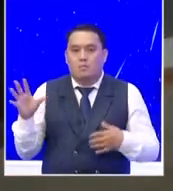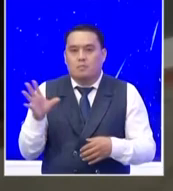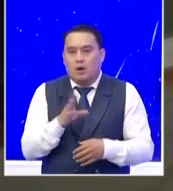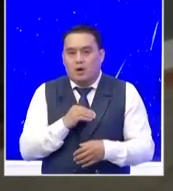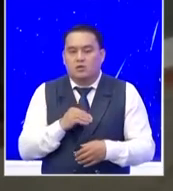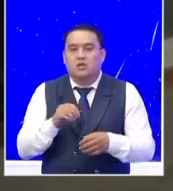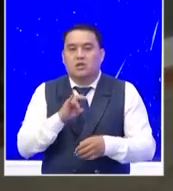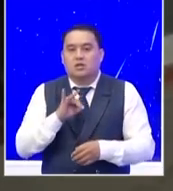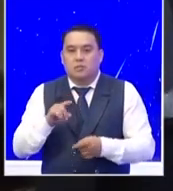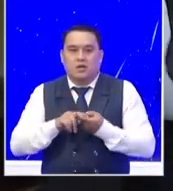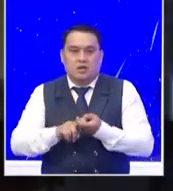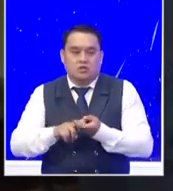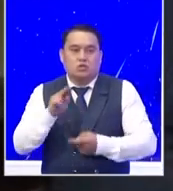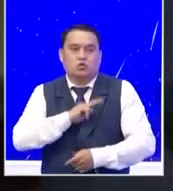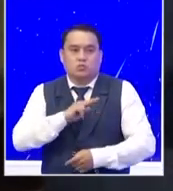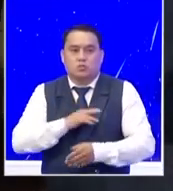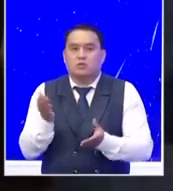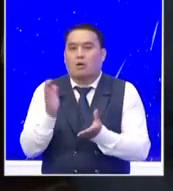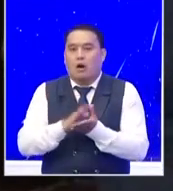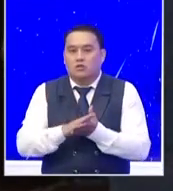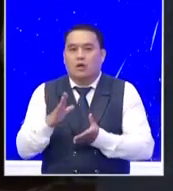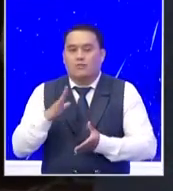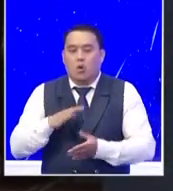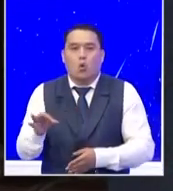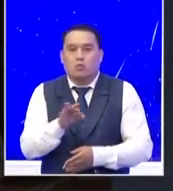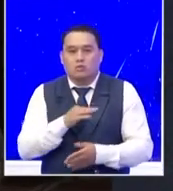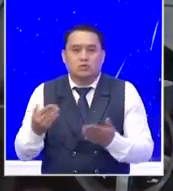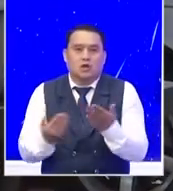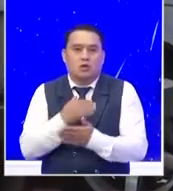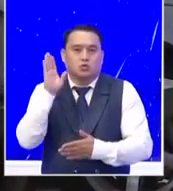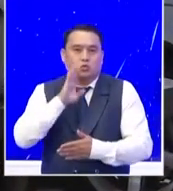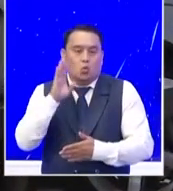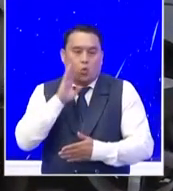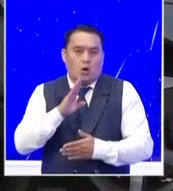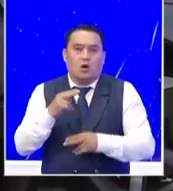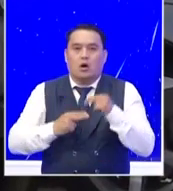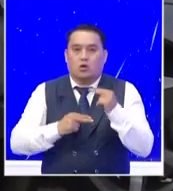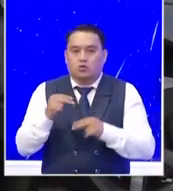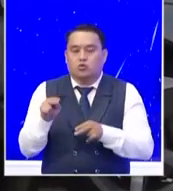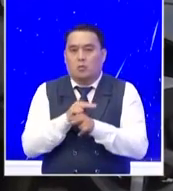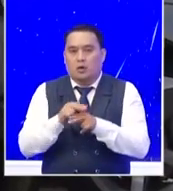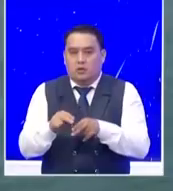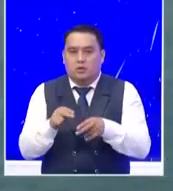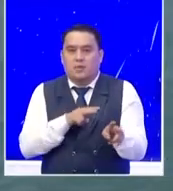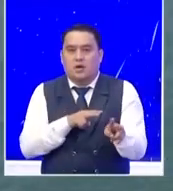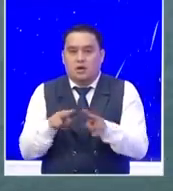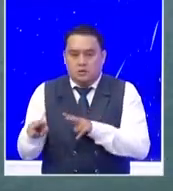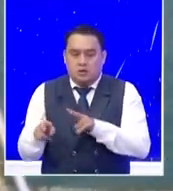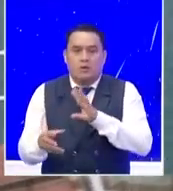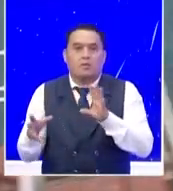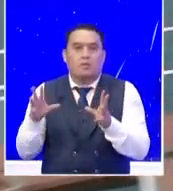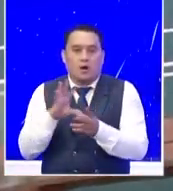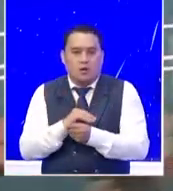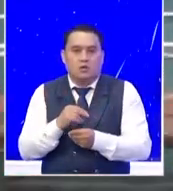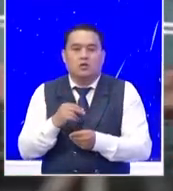аумақтық инспекциясының жұмысымен танысты. Сонымен қатар облыстағы жаңа су арналарының құрылысы мен жөндеу жұмыстарын бақылады. Жалпы